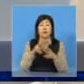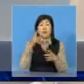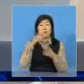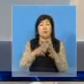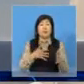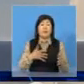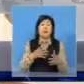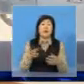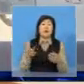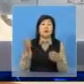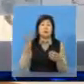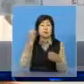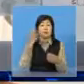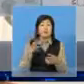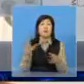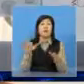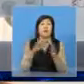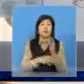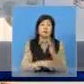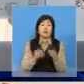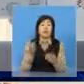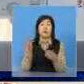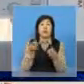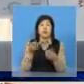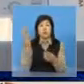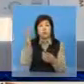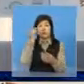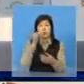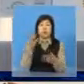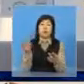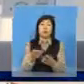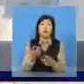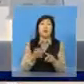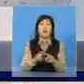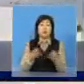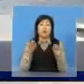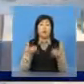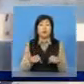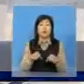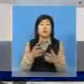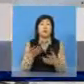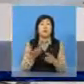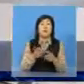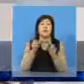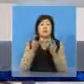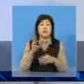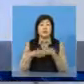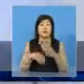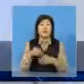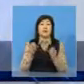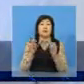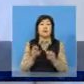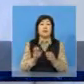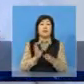кету алдымен біліктілікті, сонымен қатар қосымша білімді талап етеді. Оның мүмкіндіктерін игеру үшін мамандар арнайы курстарға